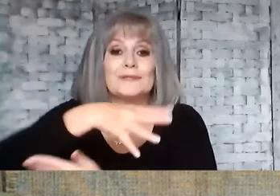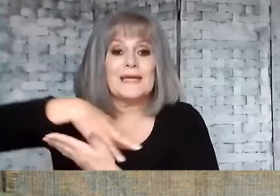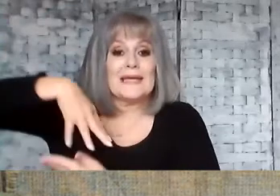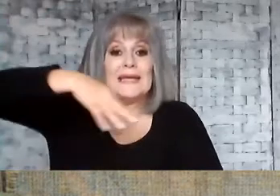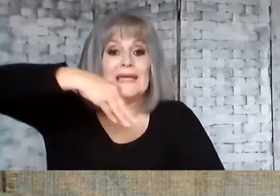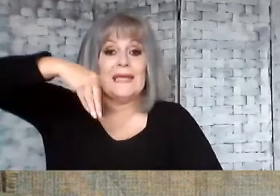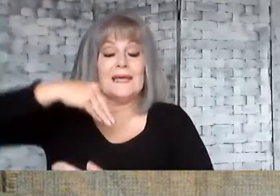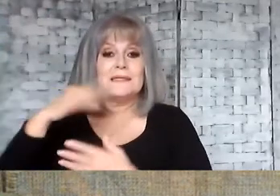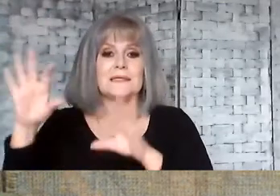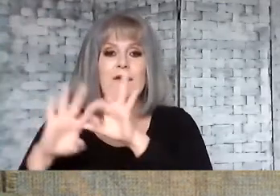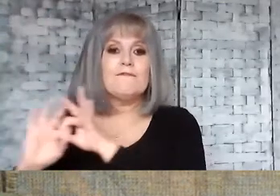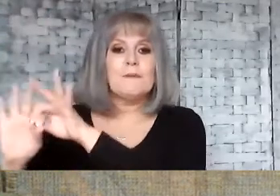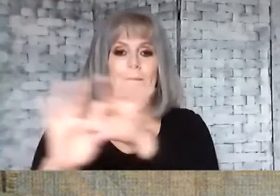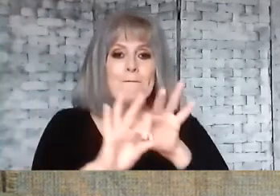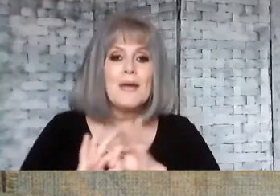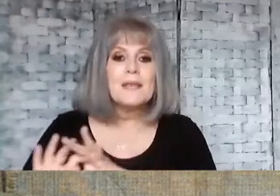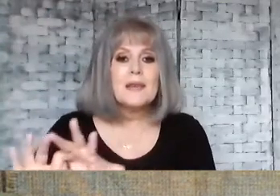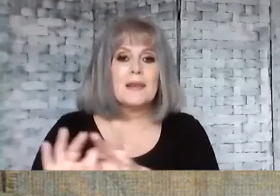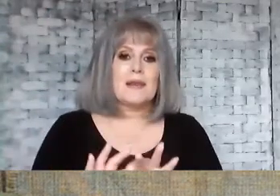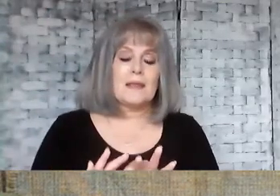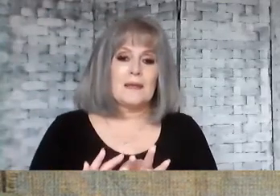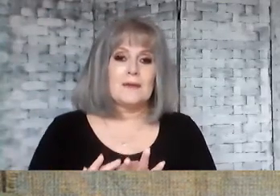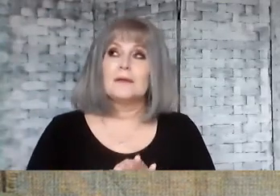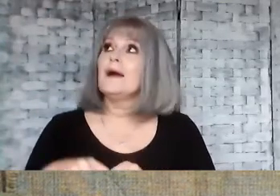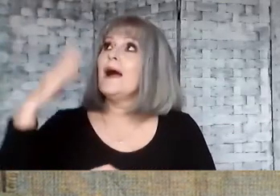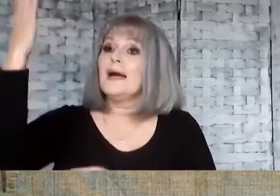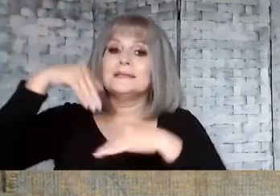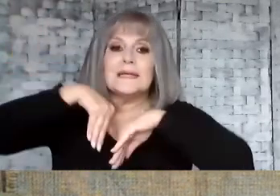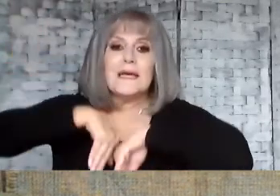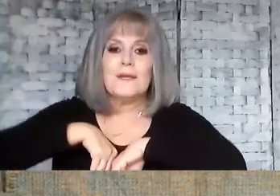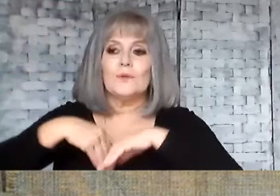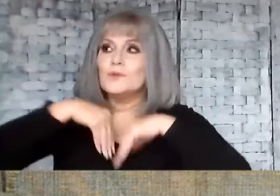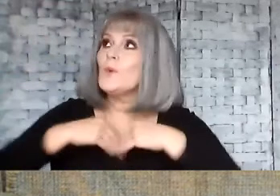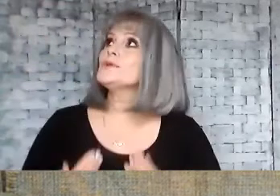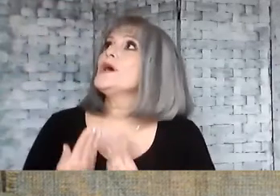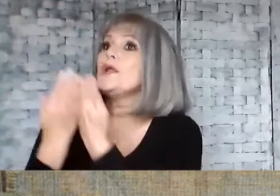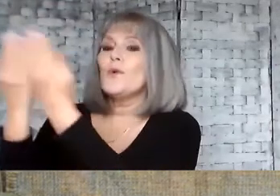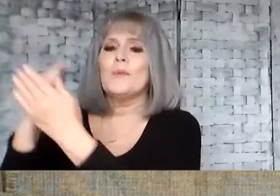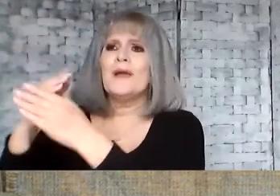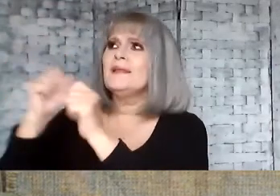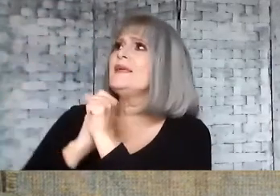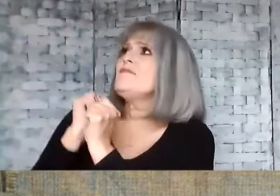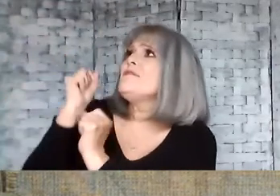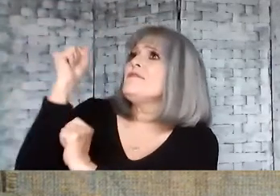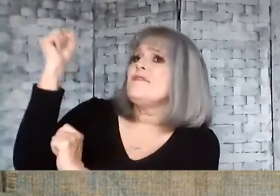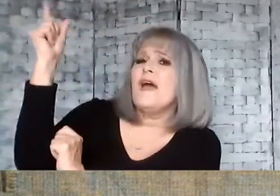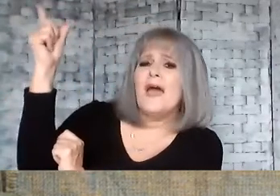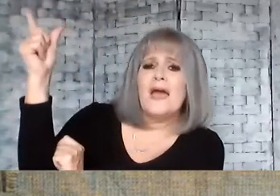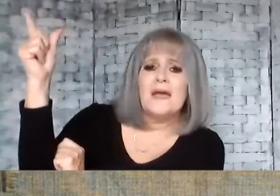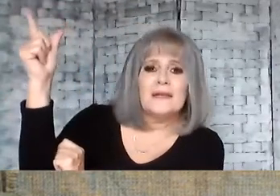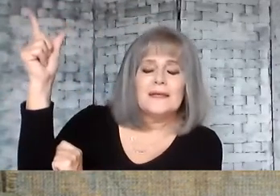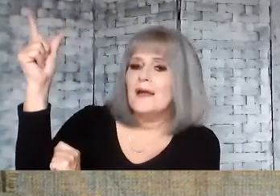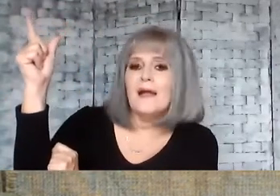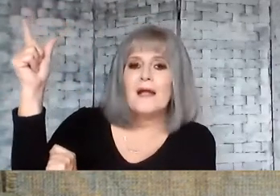hier op aarde een. En ons in hom. En hy in ons. Nie afstand nie.